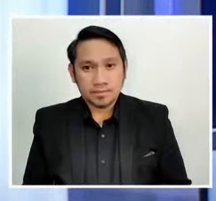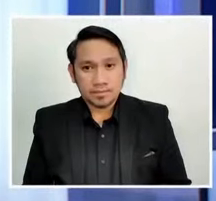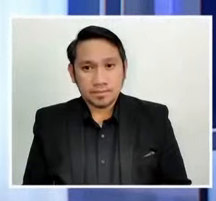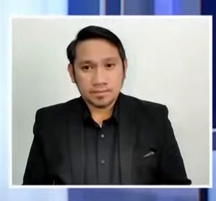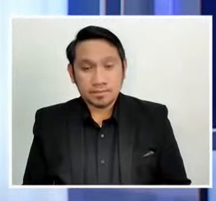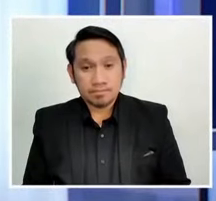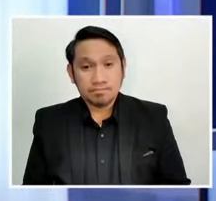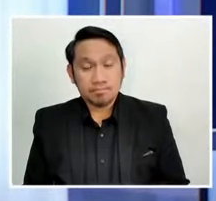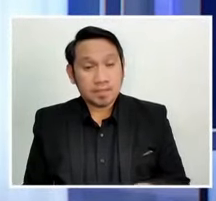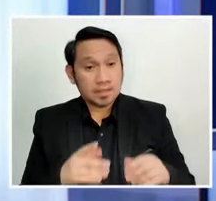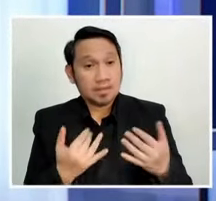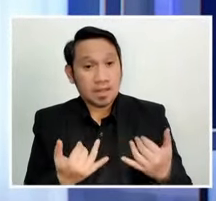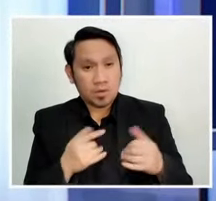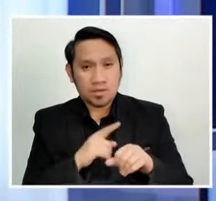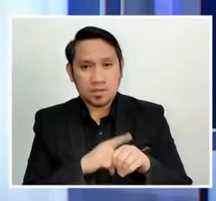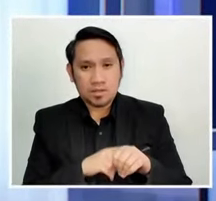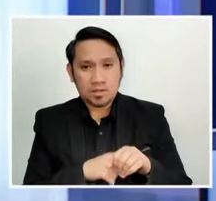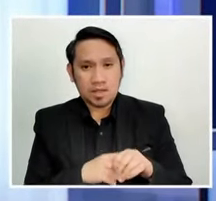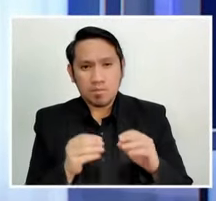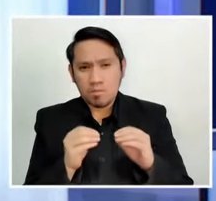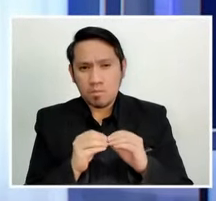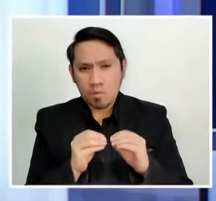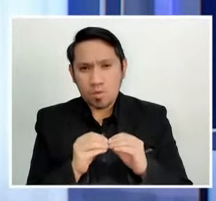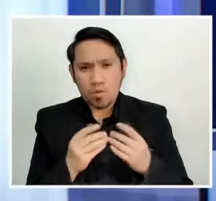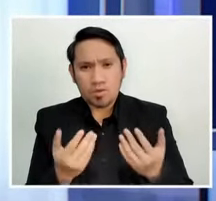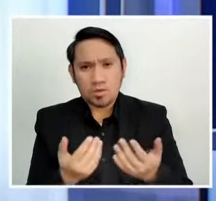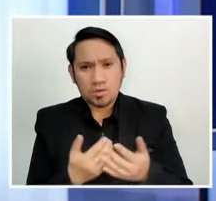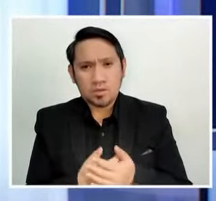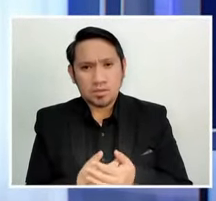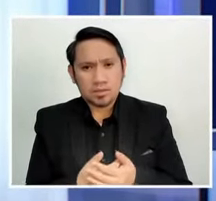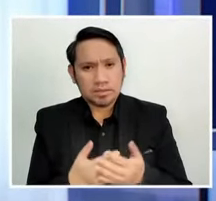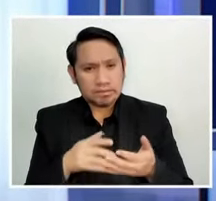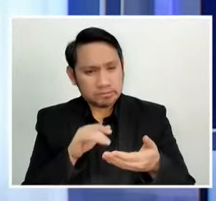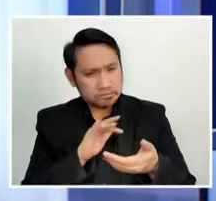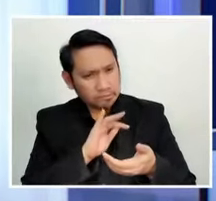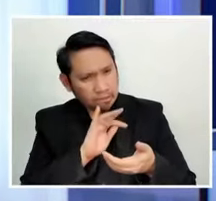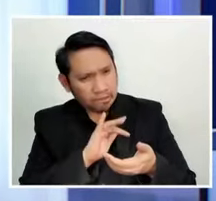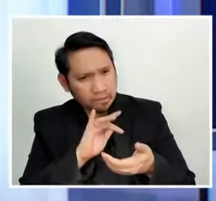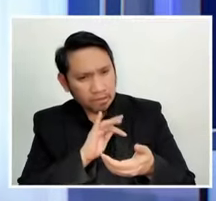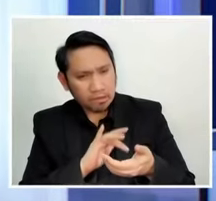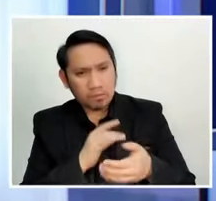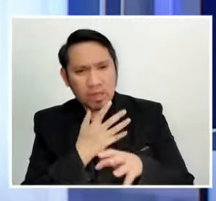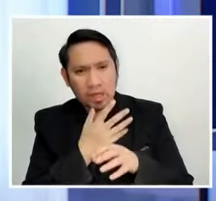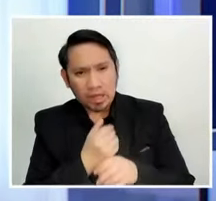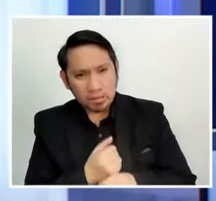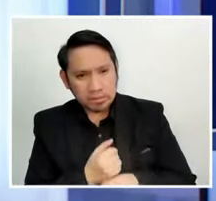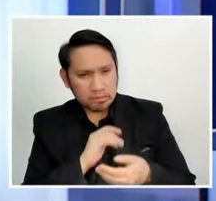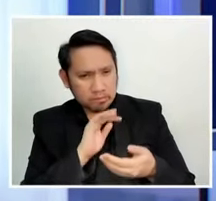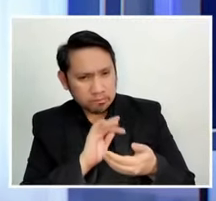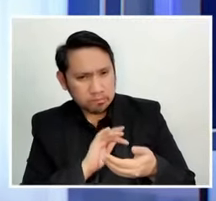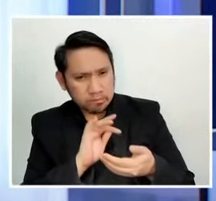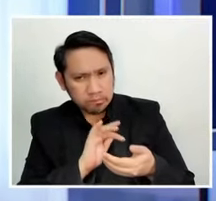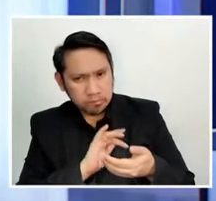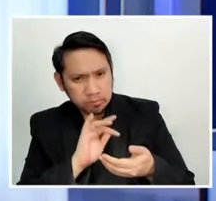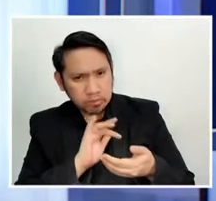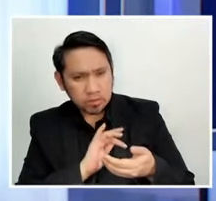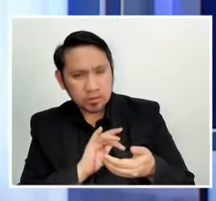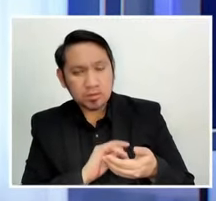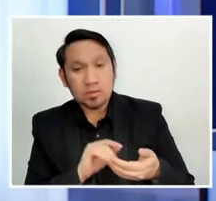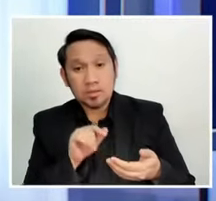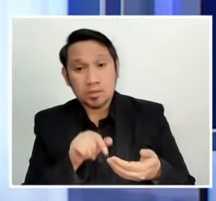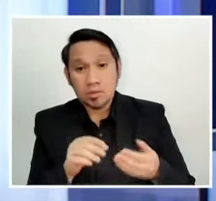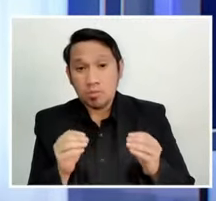Sa panahon ngayon, mas madalas nang nakababad sa social media ang mga kabataan. Kaya para mas maraming positibong